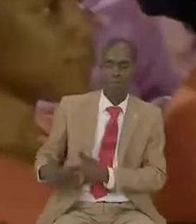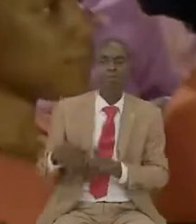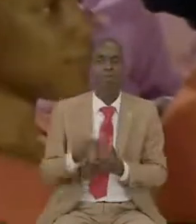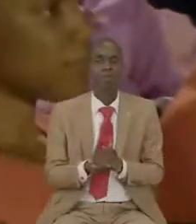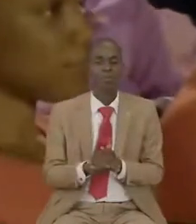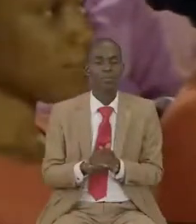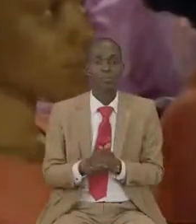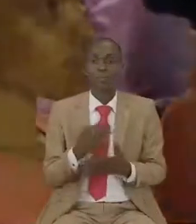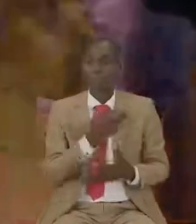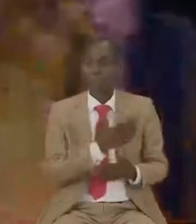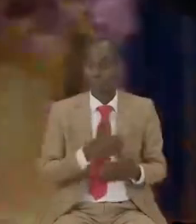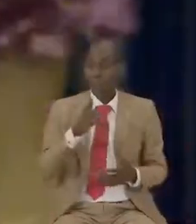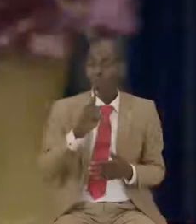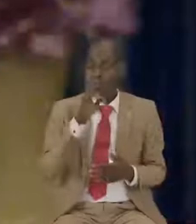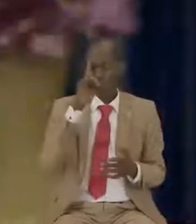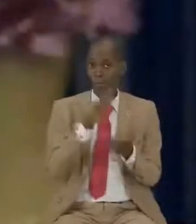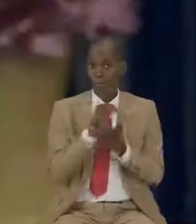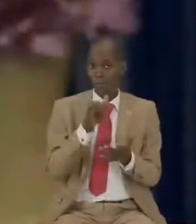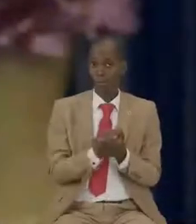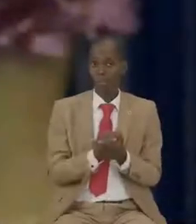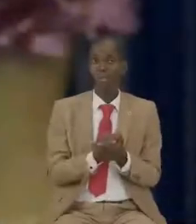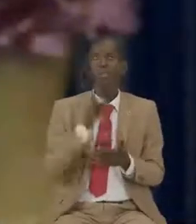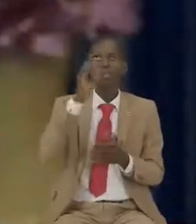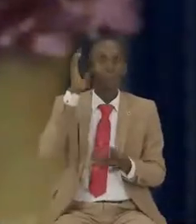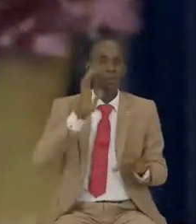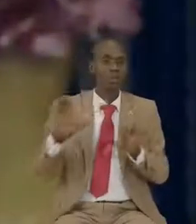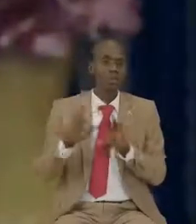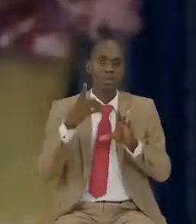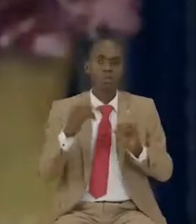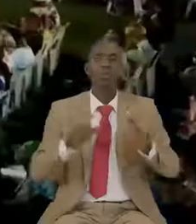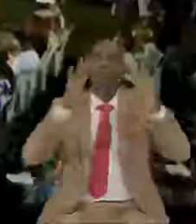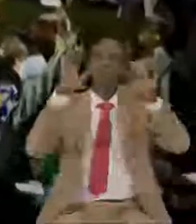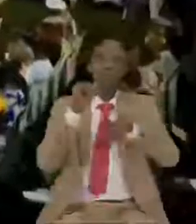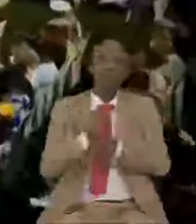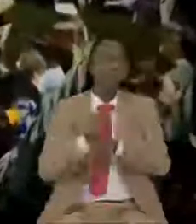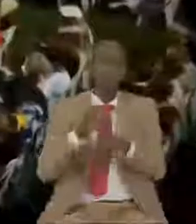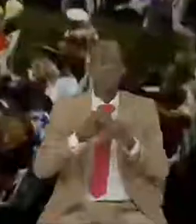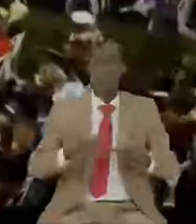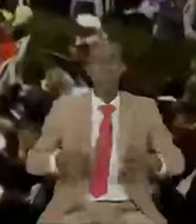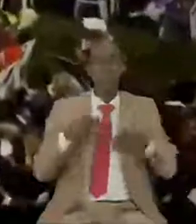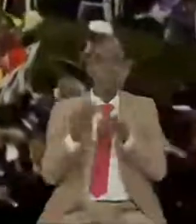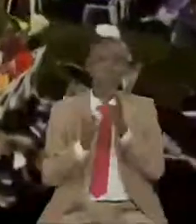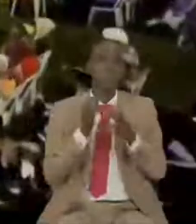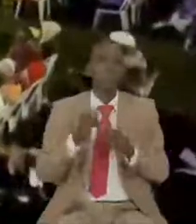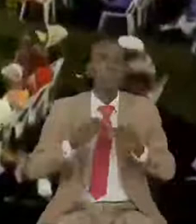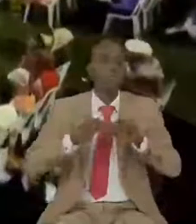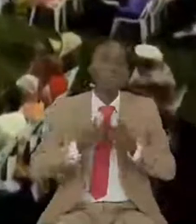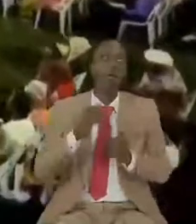Et réellement, nous sommes sûrs et il fera le miraculeux dans votre vie ce